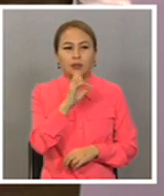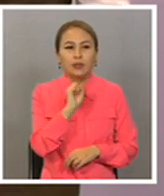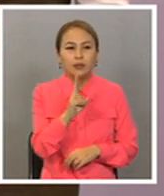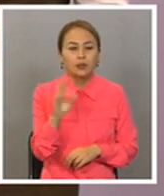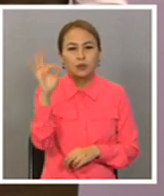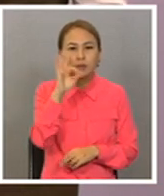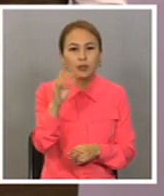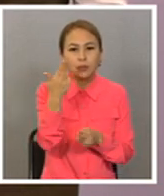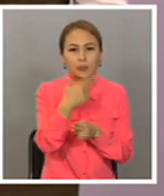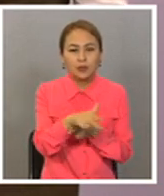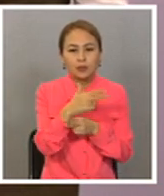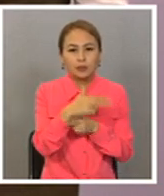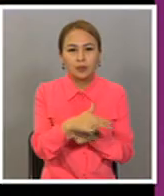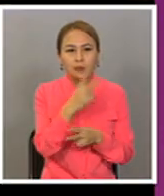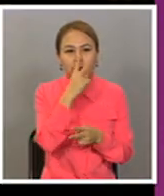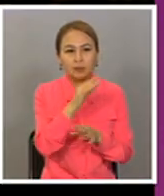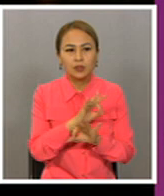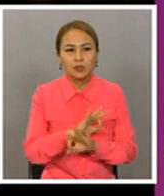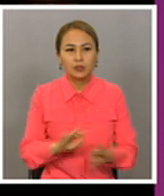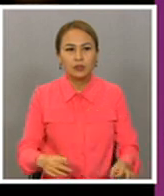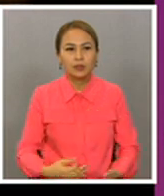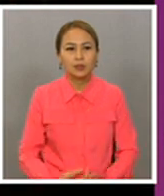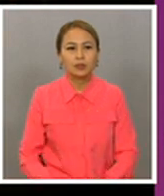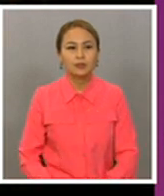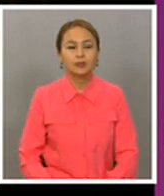бейне материалды тамашалайық.